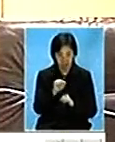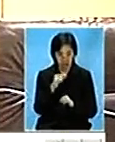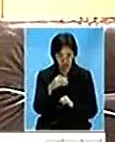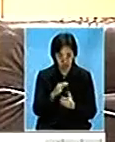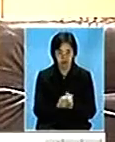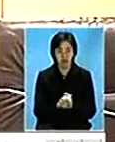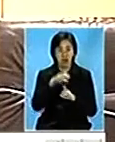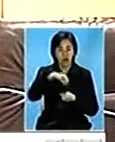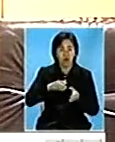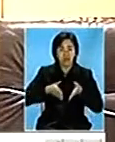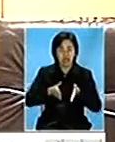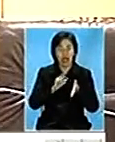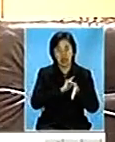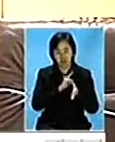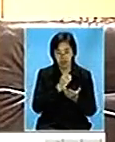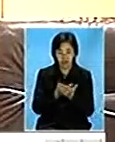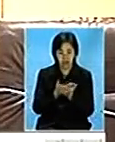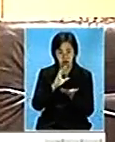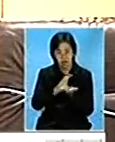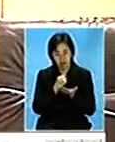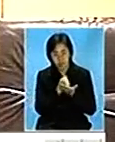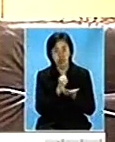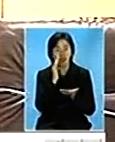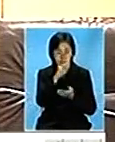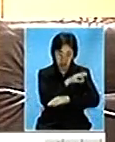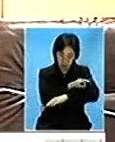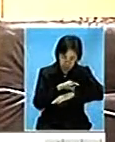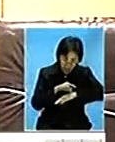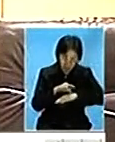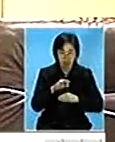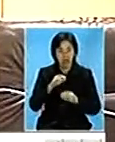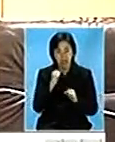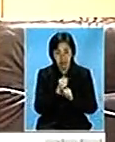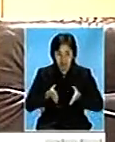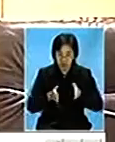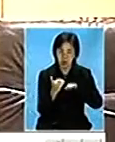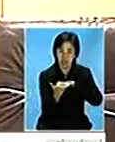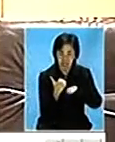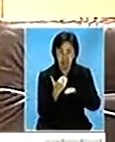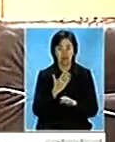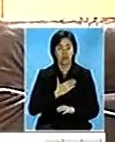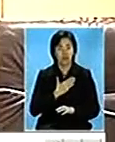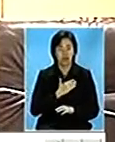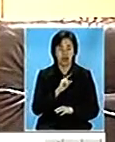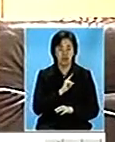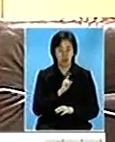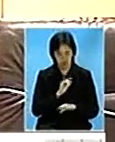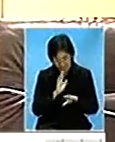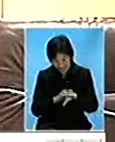มทางหลวงคงจะได้ไปตั้งงบประมาณแล้วก็ออกแบบก่อสร้างและผมก็จะได้รับไปคำ